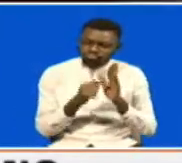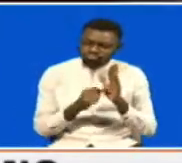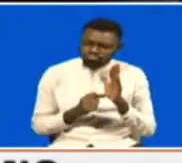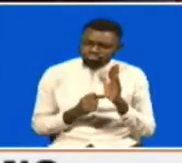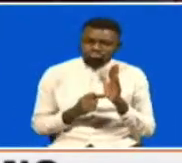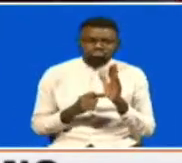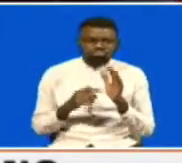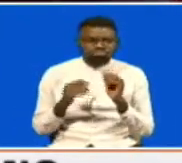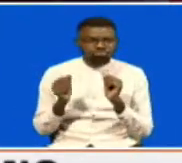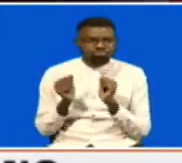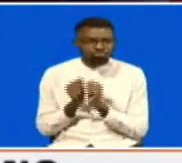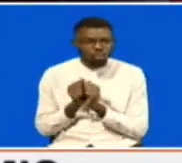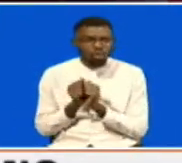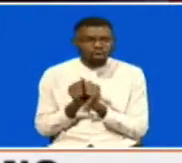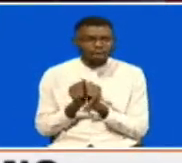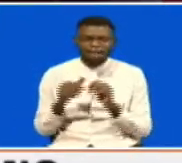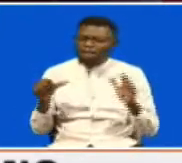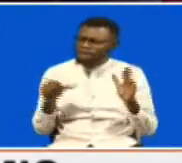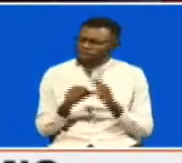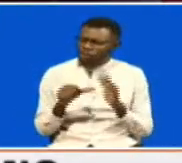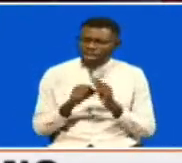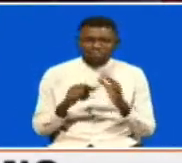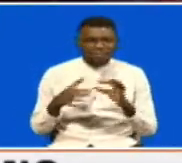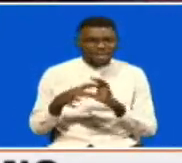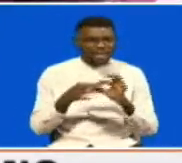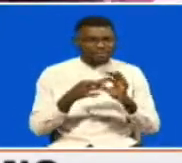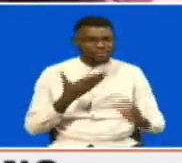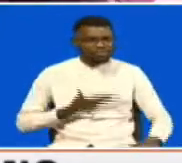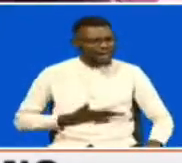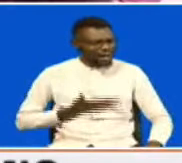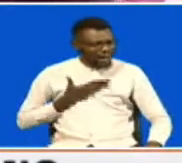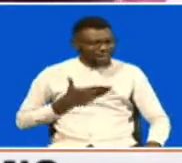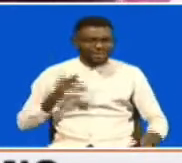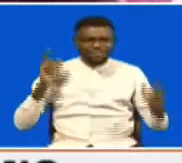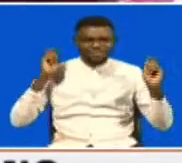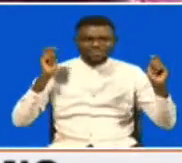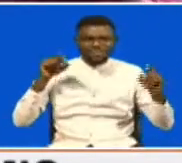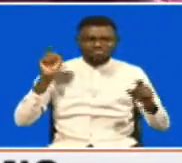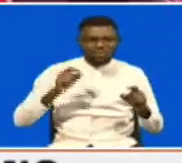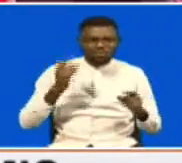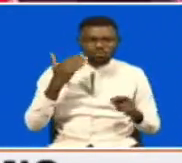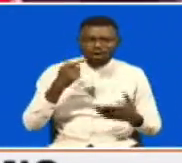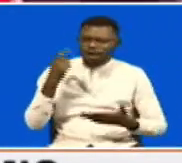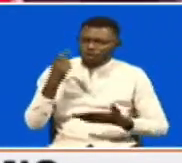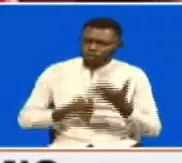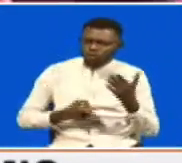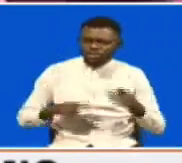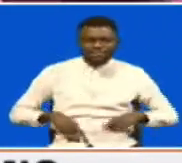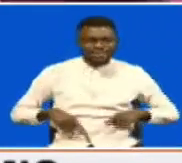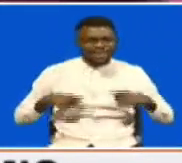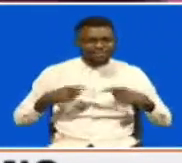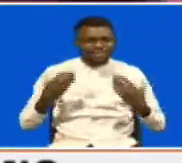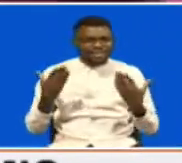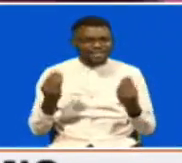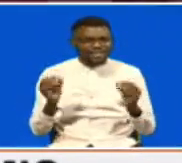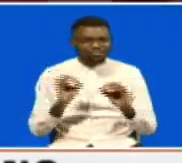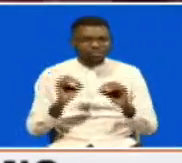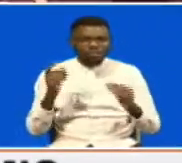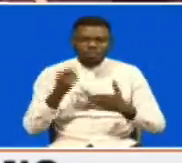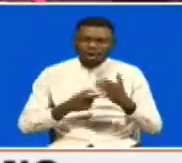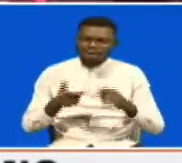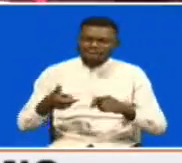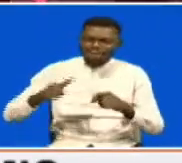anasema zimewachochea wanaazimio kuchukua hatua hii, zikiwemo kupanda kwa gharama ya maisha, utozwaji wa ushuru wa